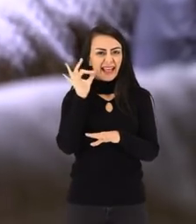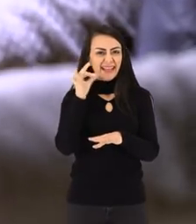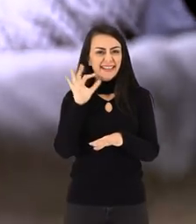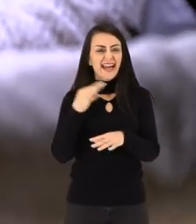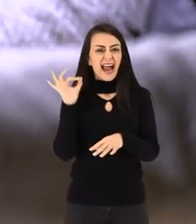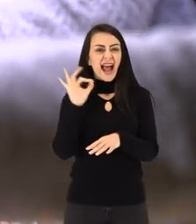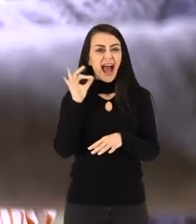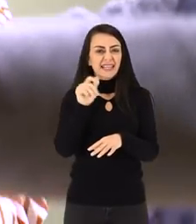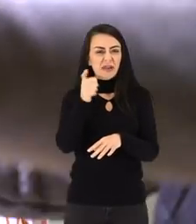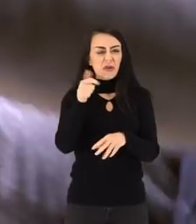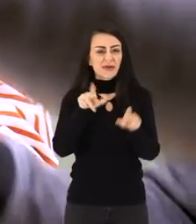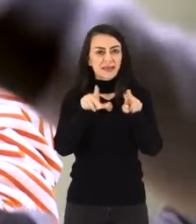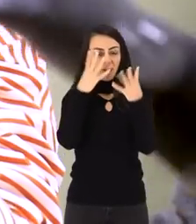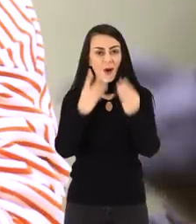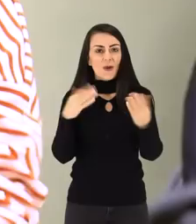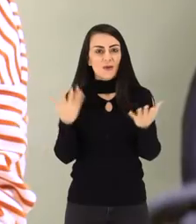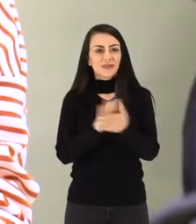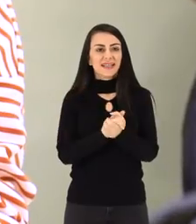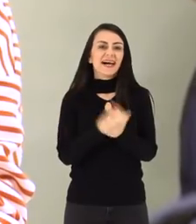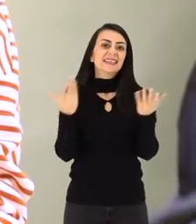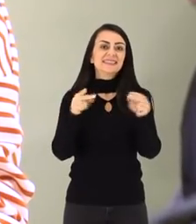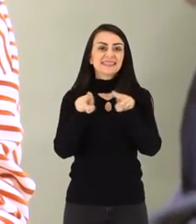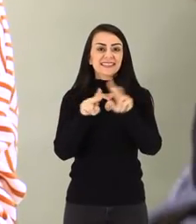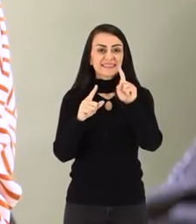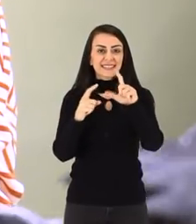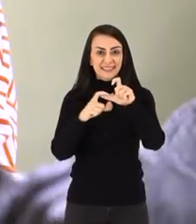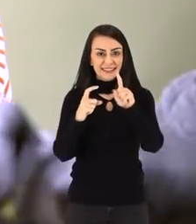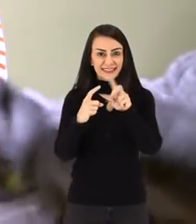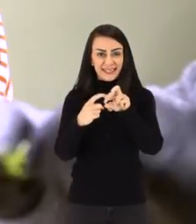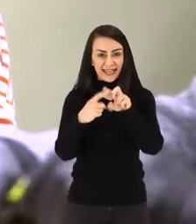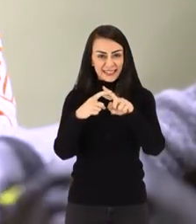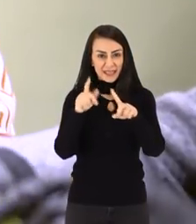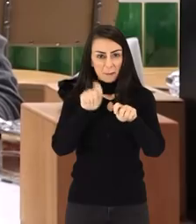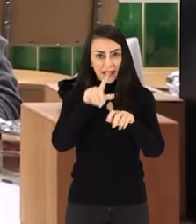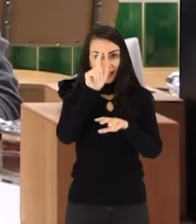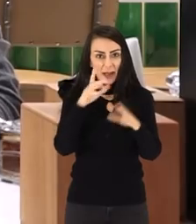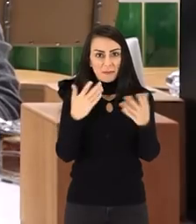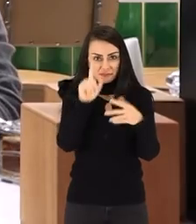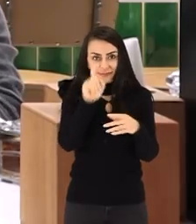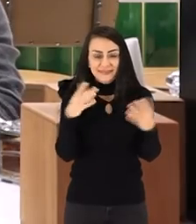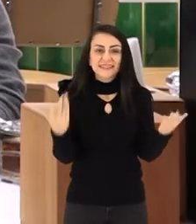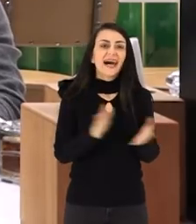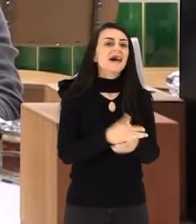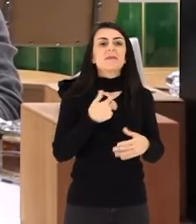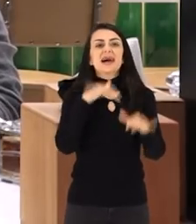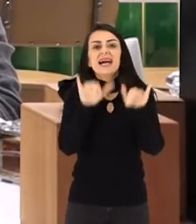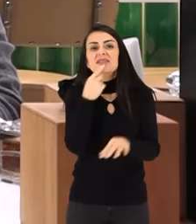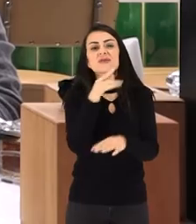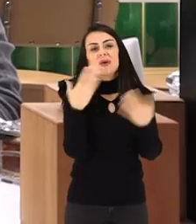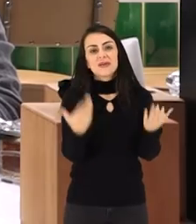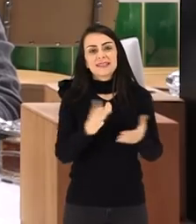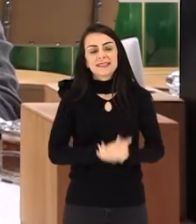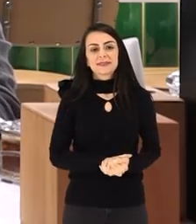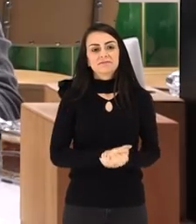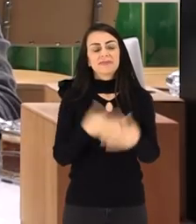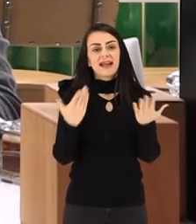Ama iyi de oldu be. Ha? Evet. Kısır mı yapsaydık? Şimdi onu söyleyecektim. Aynı çalışıyor çünkü bu kafalar. Evet o yüzden. Ya. Evet